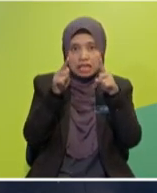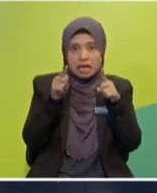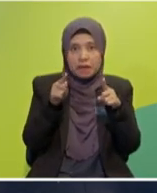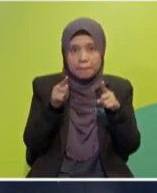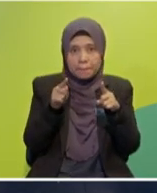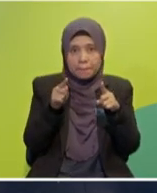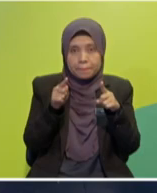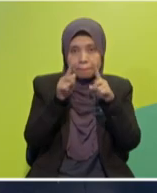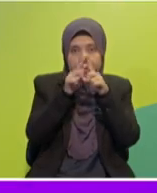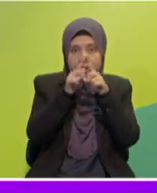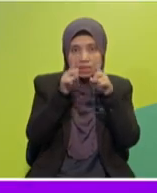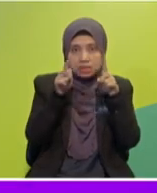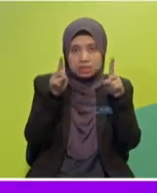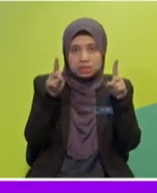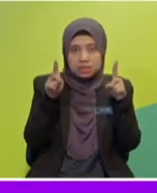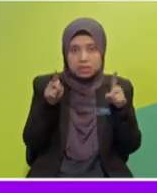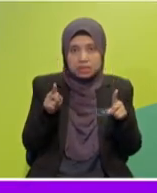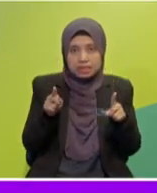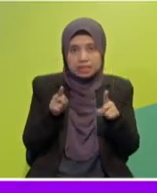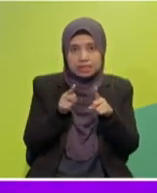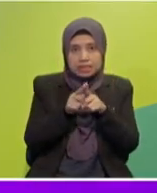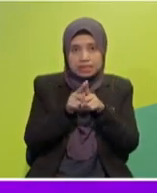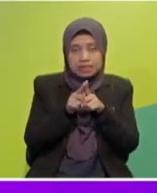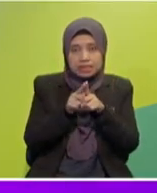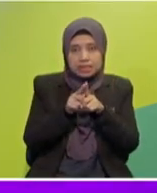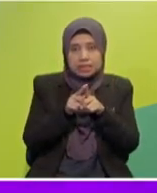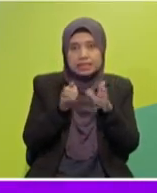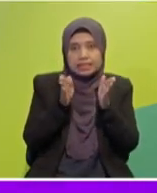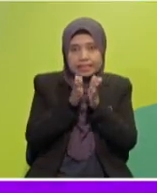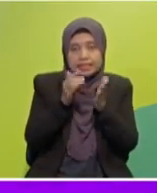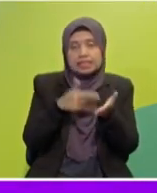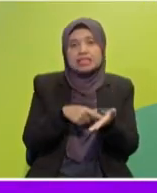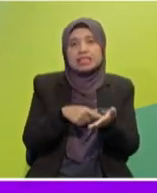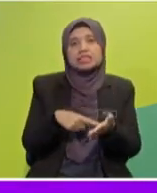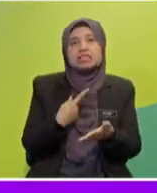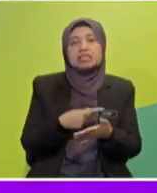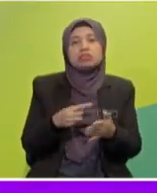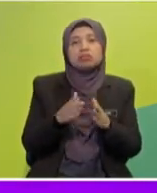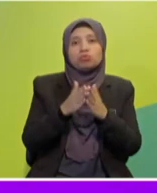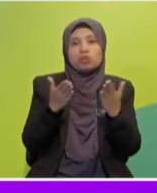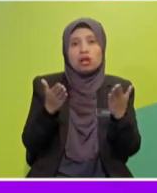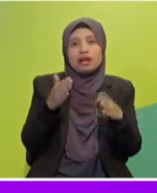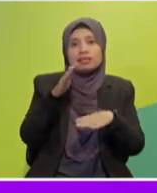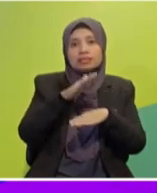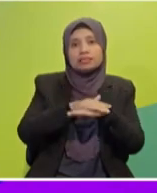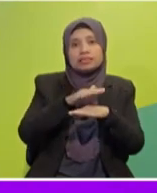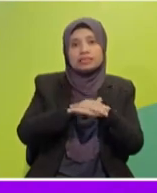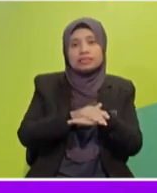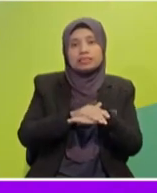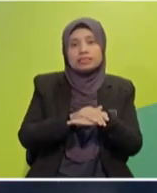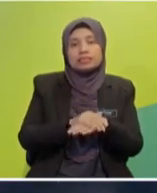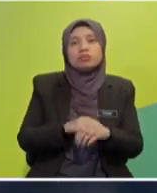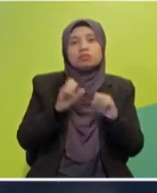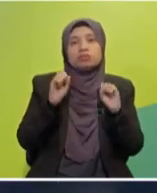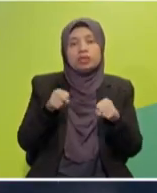Yang sama seperti tadi. Sama sahaja. Tapi ini berbeza. Kita nak buka bahagian atas dia. Ni boleh buka